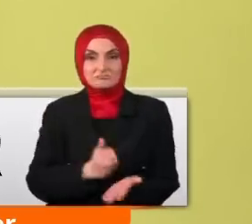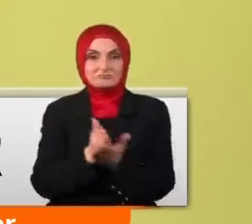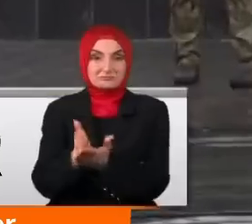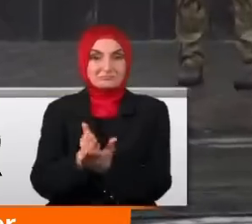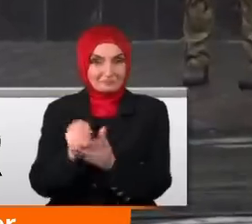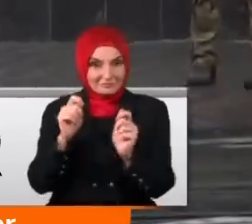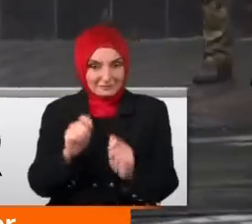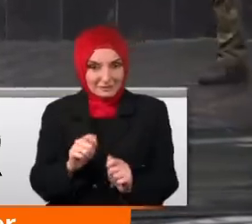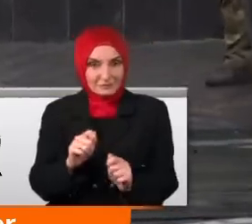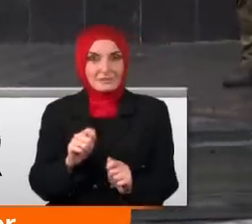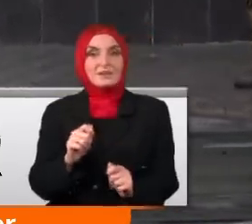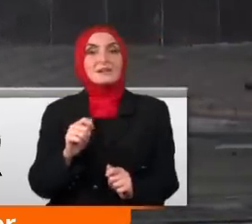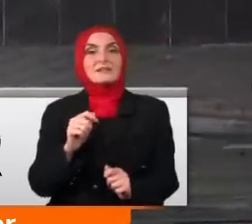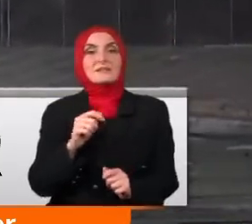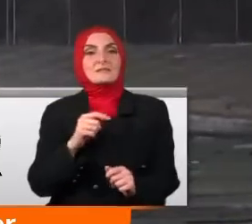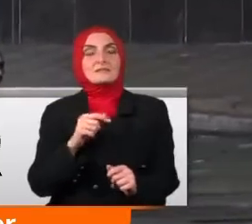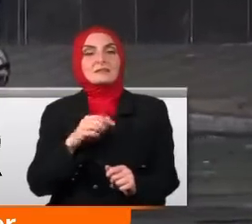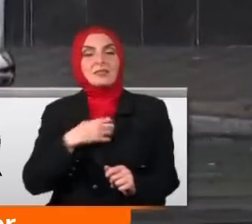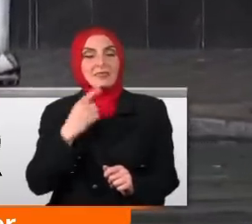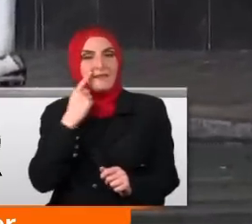şeklinde oldu.